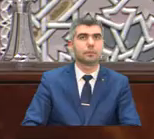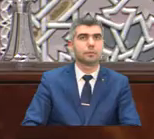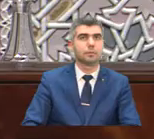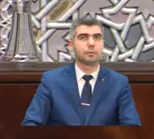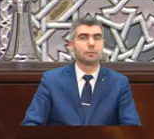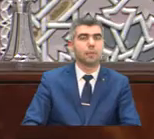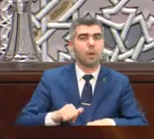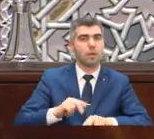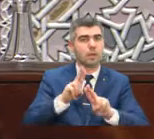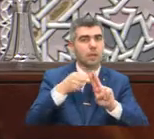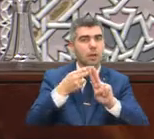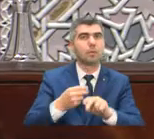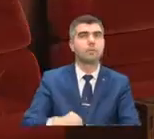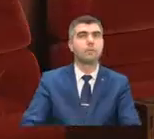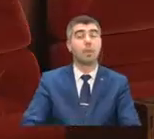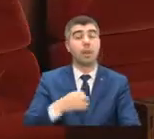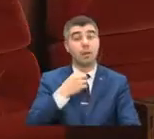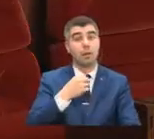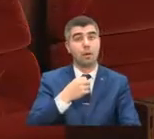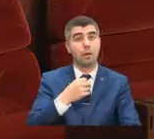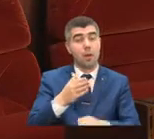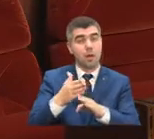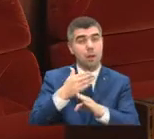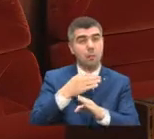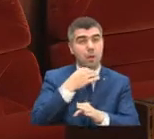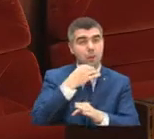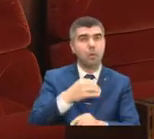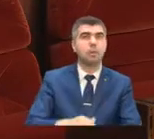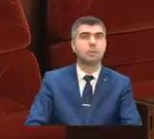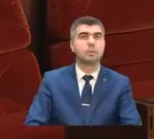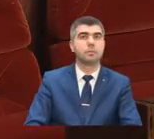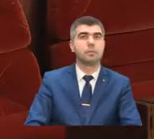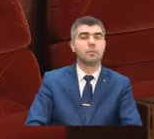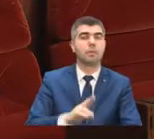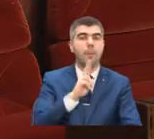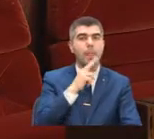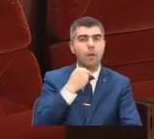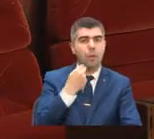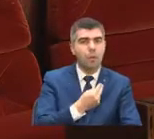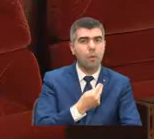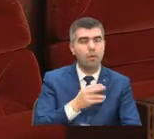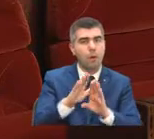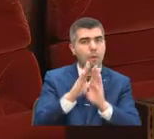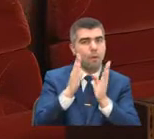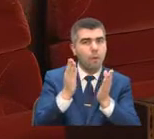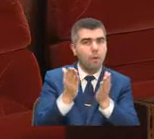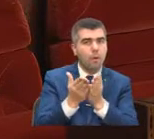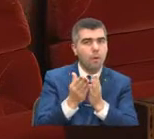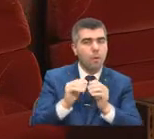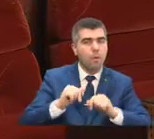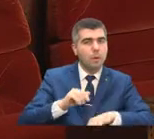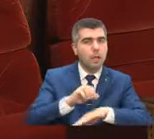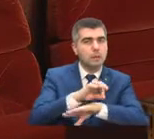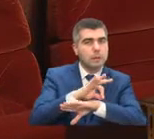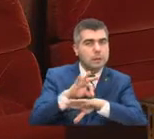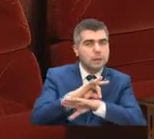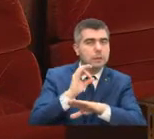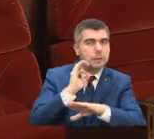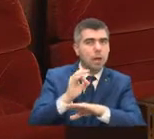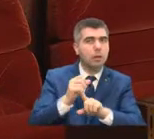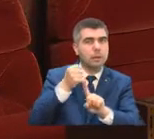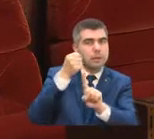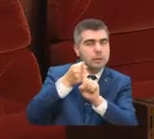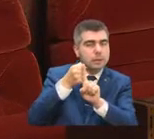كلمة لكم سيد. كما قلت لك سيدة النائبة المحترمة، هاد الحكومة والوزارة بصفة خاصة منكبة بجدية على هذا